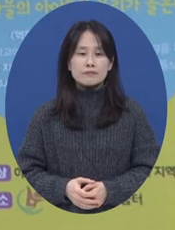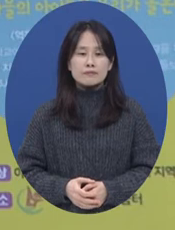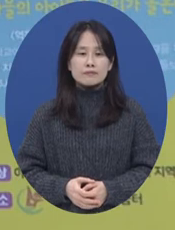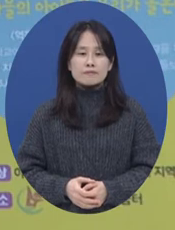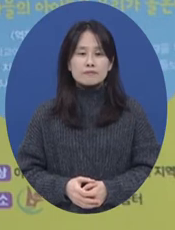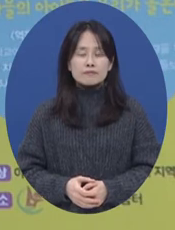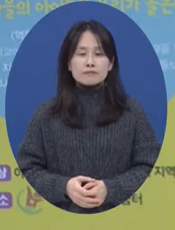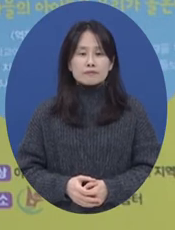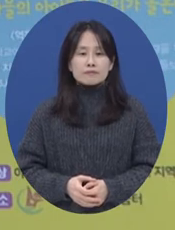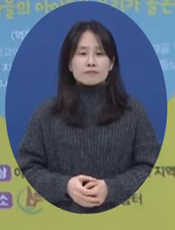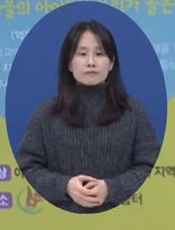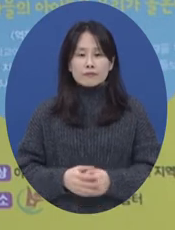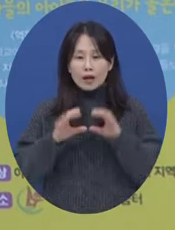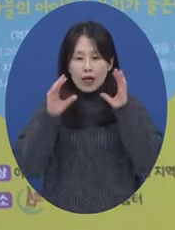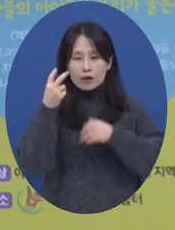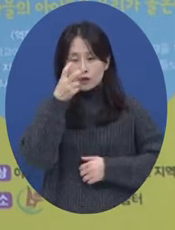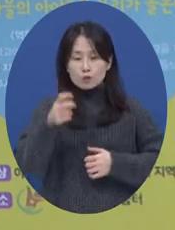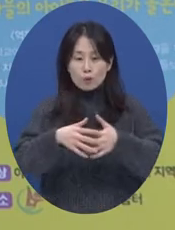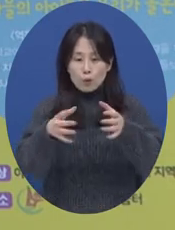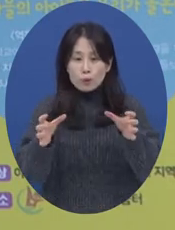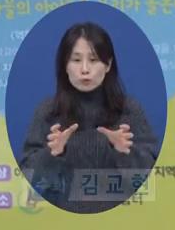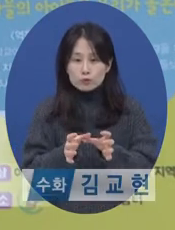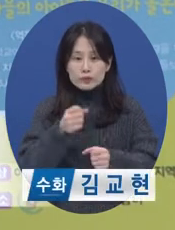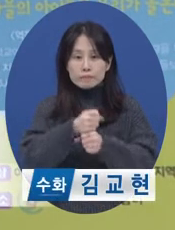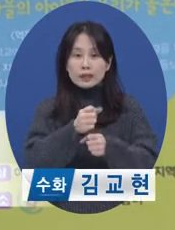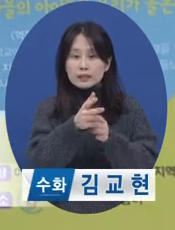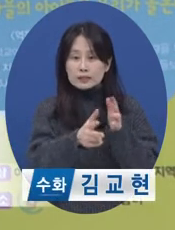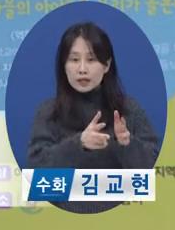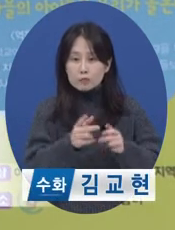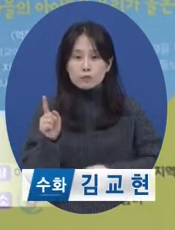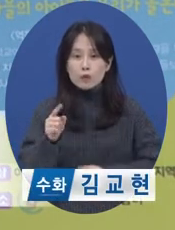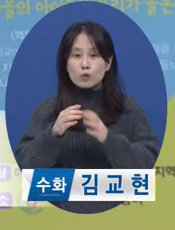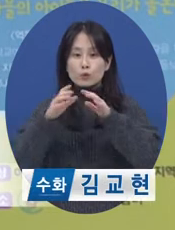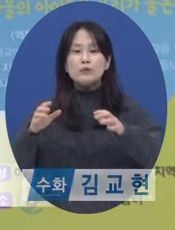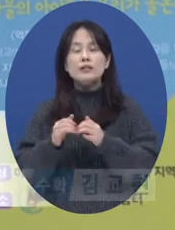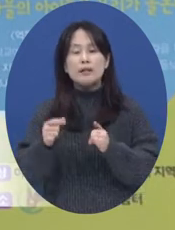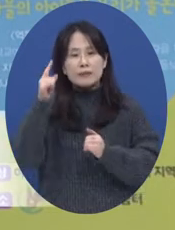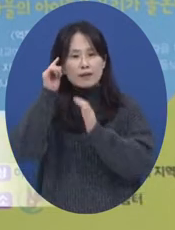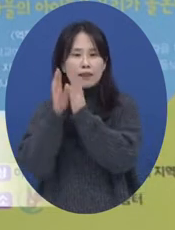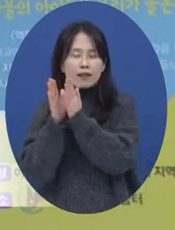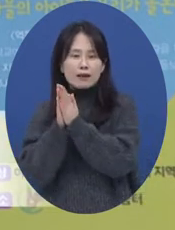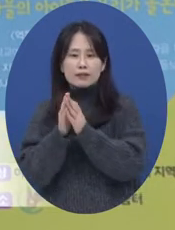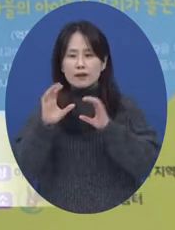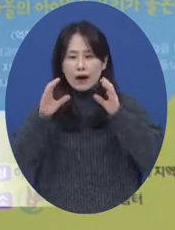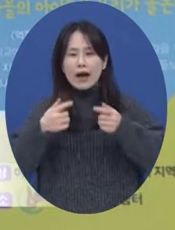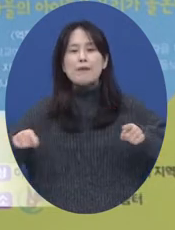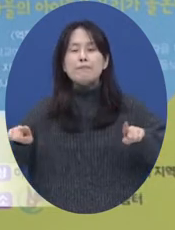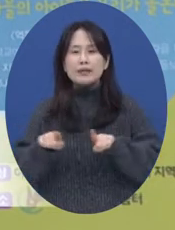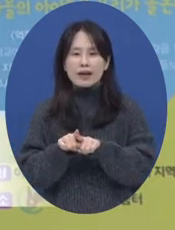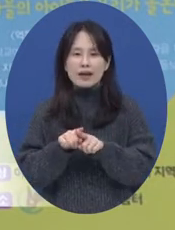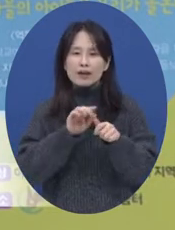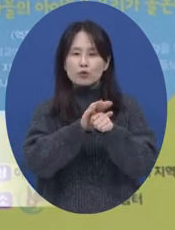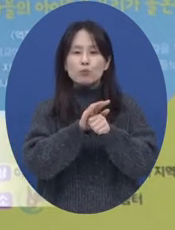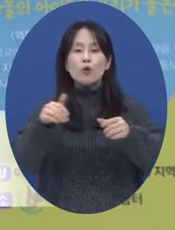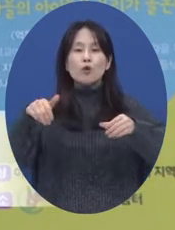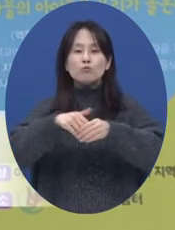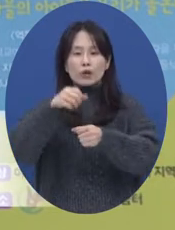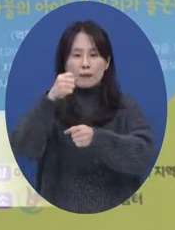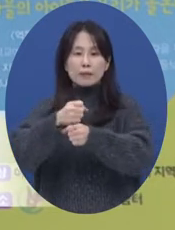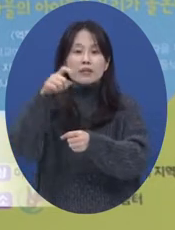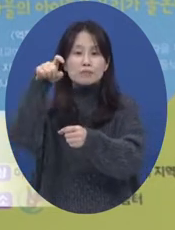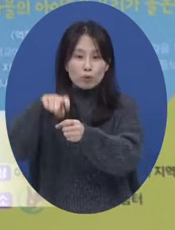경기도 0 아동 돌봄 공동체 조성사업은 동네 주민이 자발적으로 아이를 함께 돌보는 문화를 만들자는